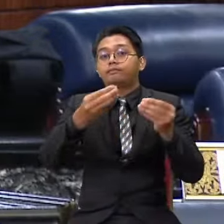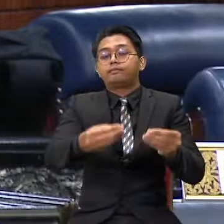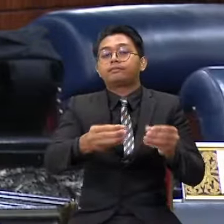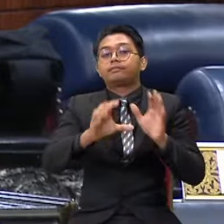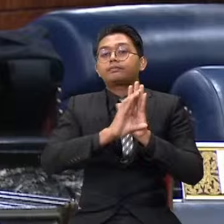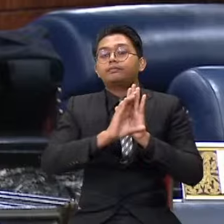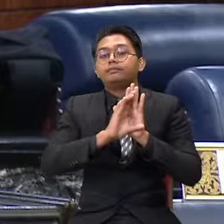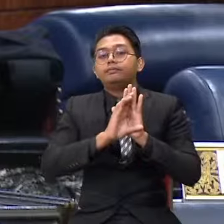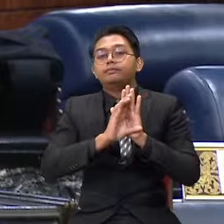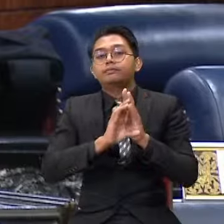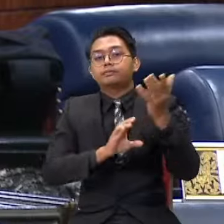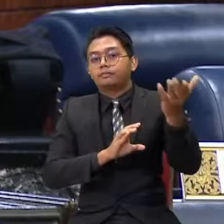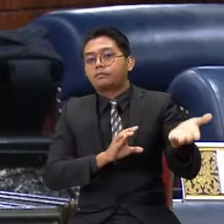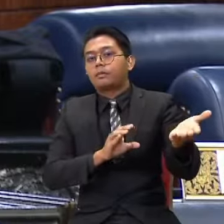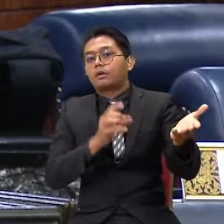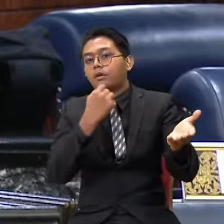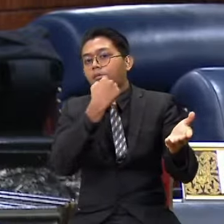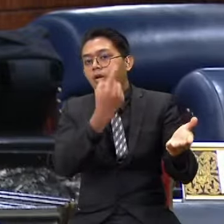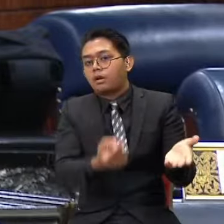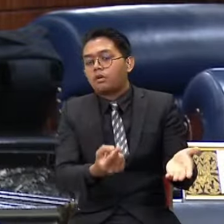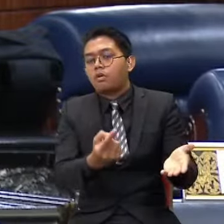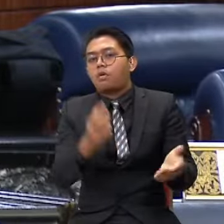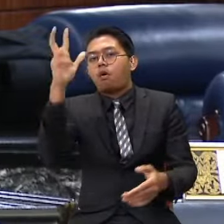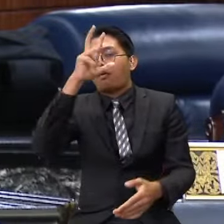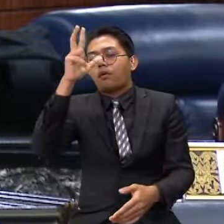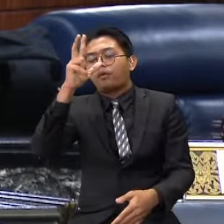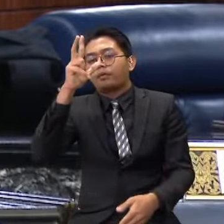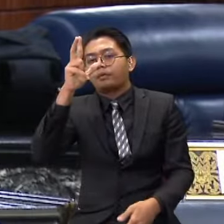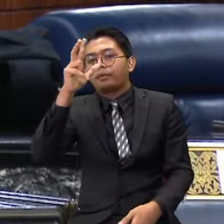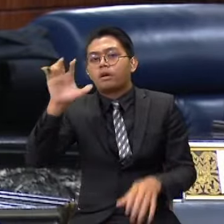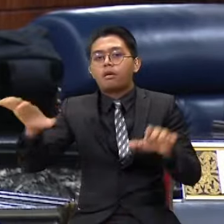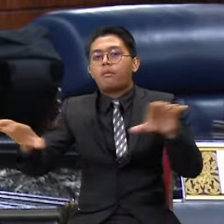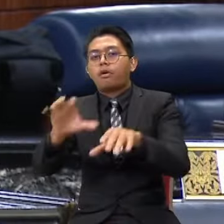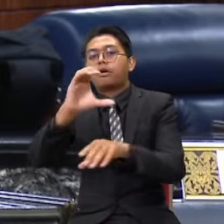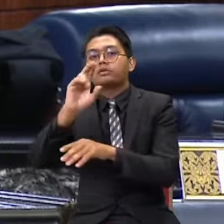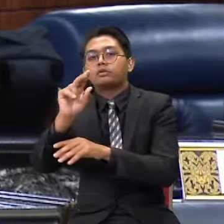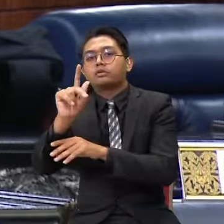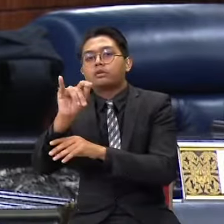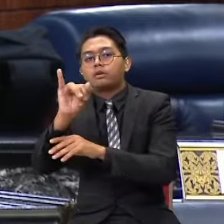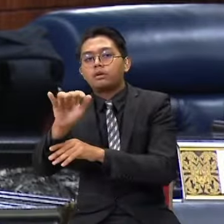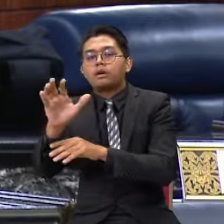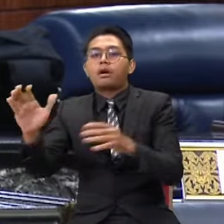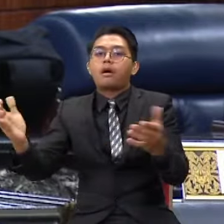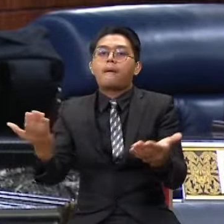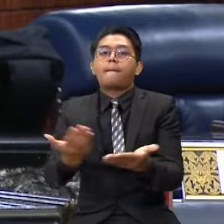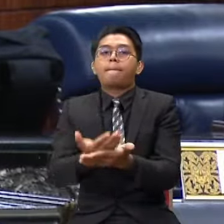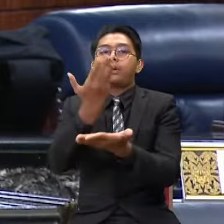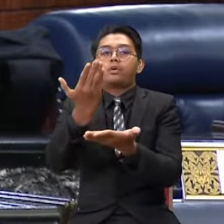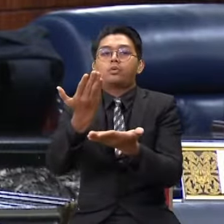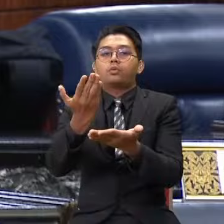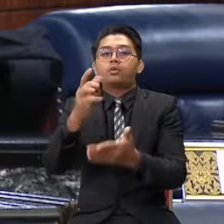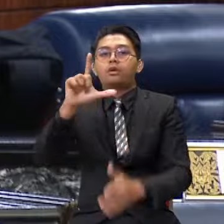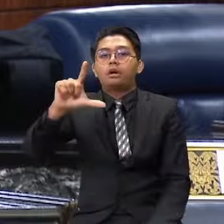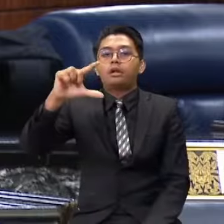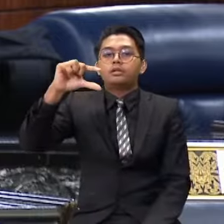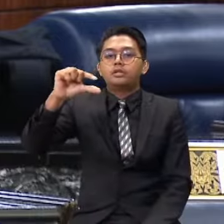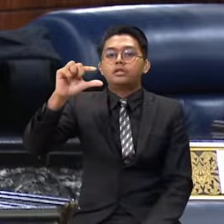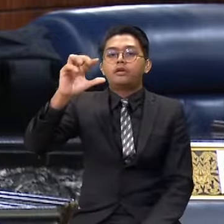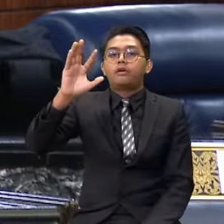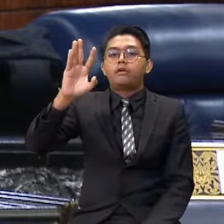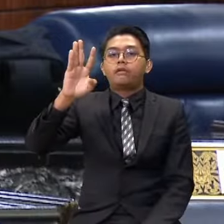larut kata oleh kerana kerajaan nak buat Cukai baru LG low value goods tax